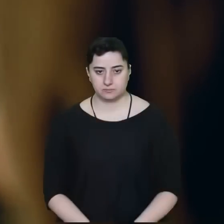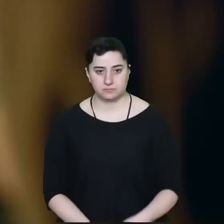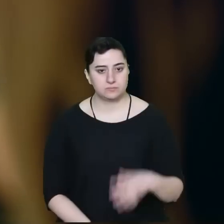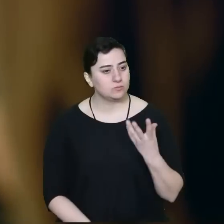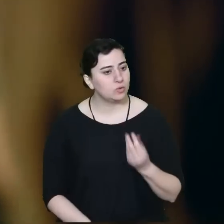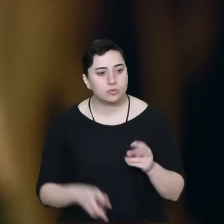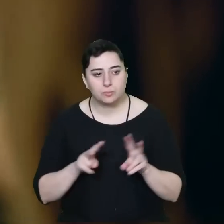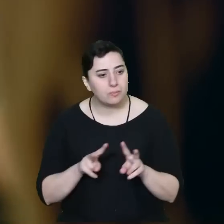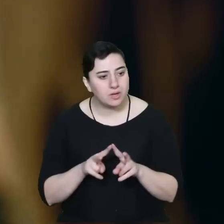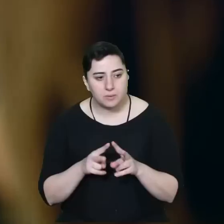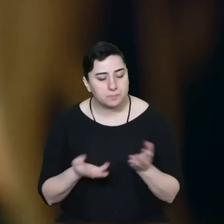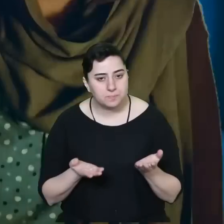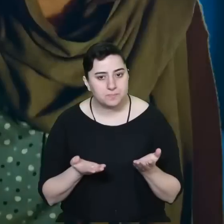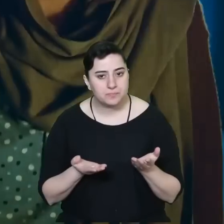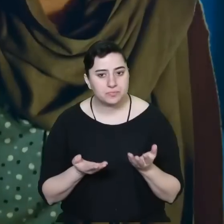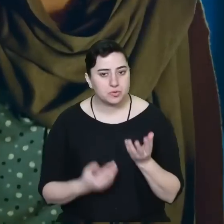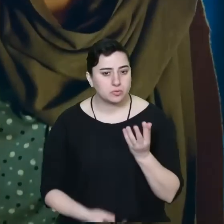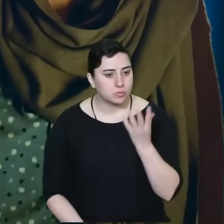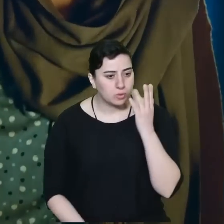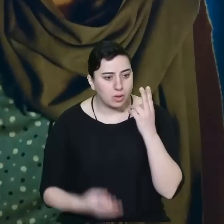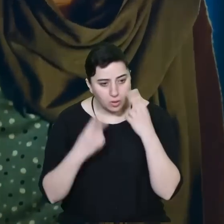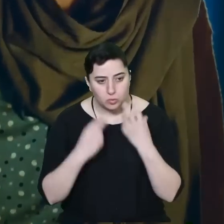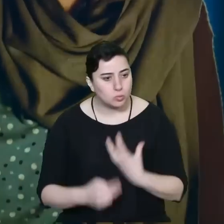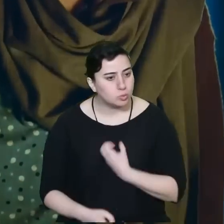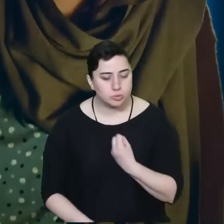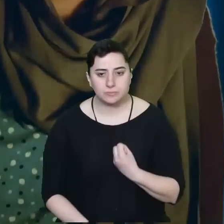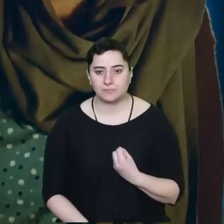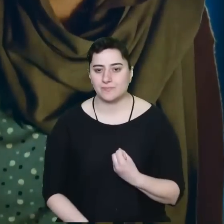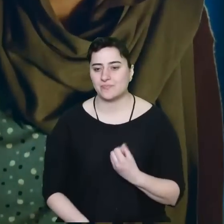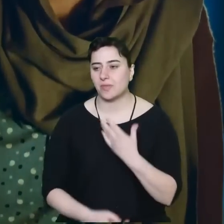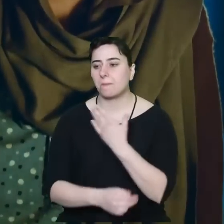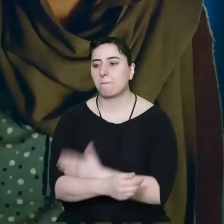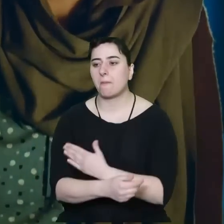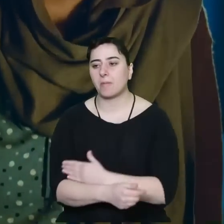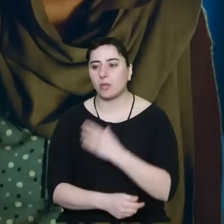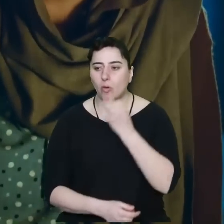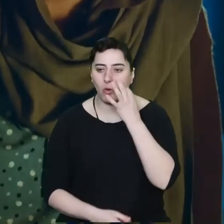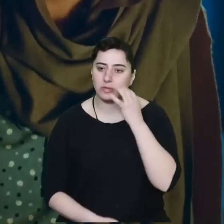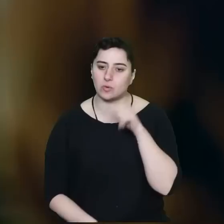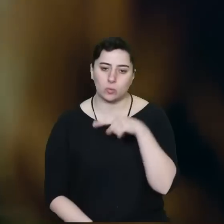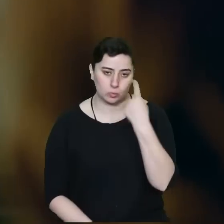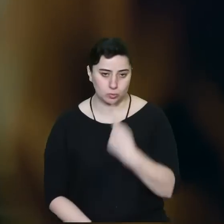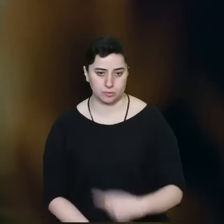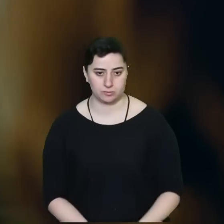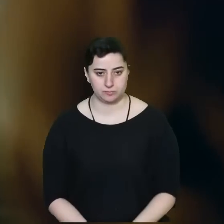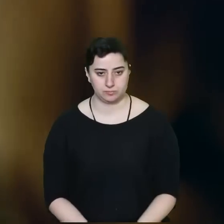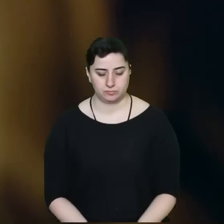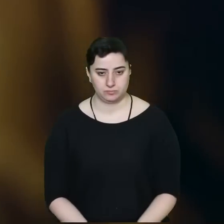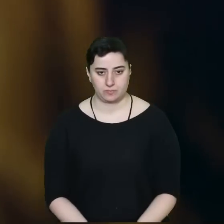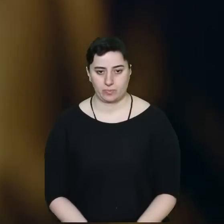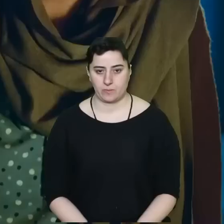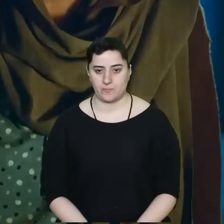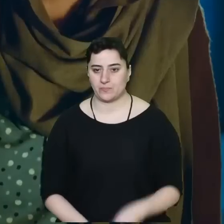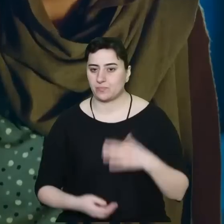Ne oldu Meryem bacım? Niye mahzunsun? Vatan Erdem abi. Memleket,